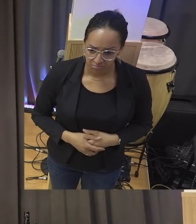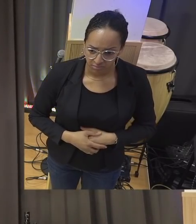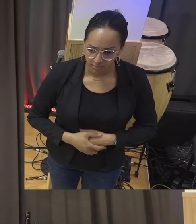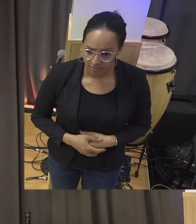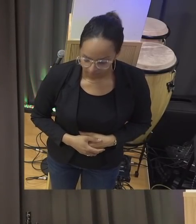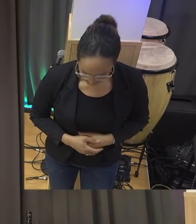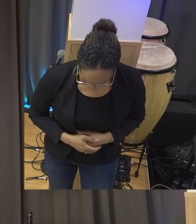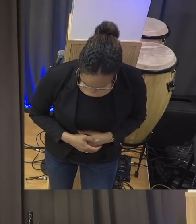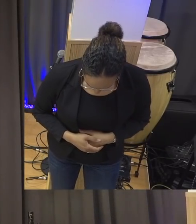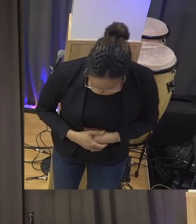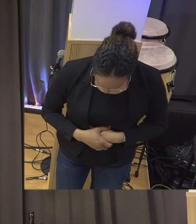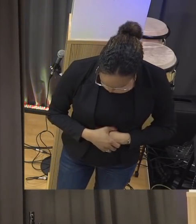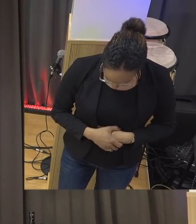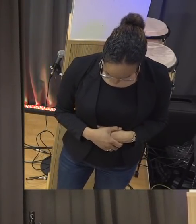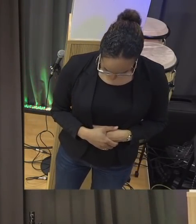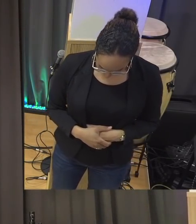finalement,